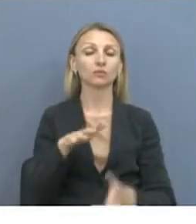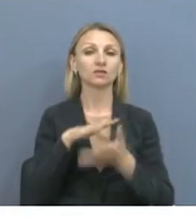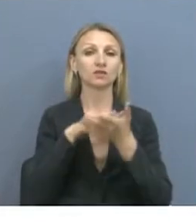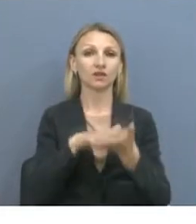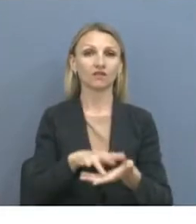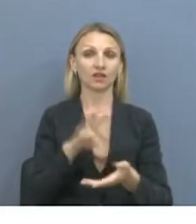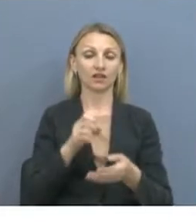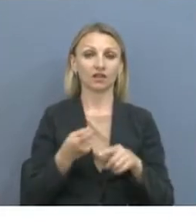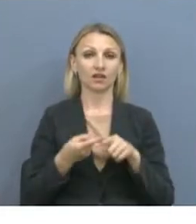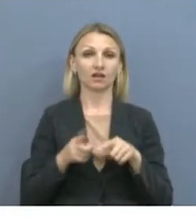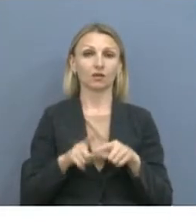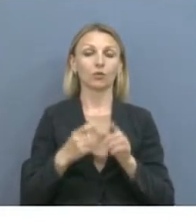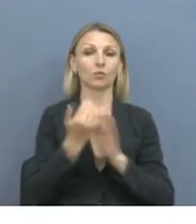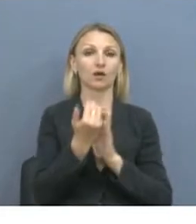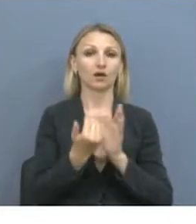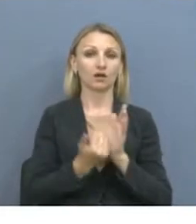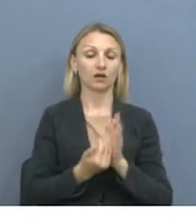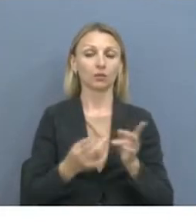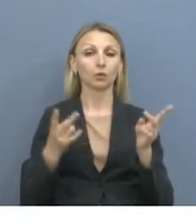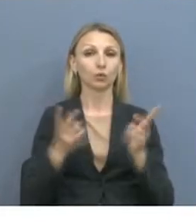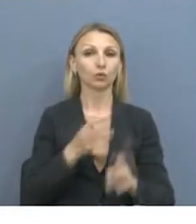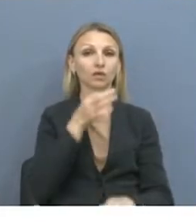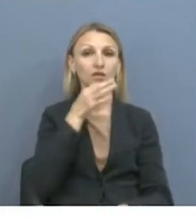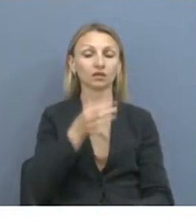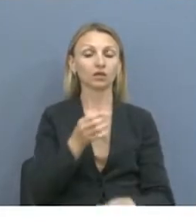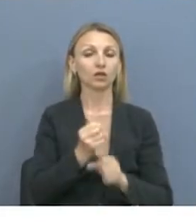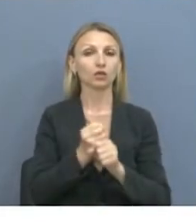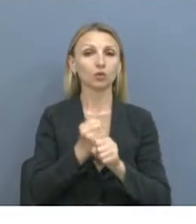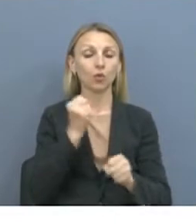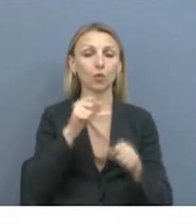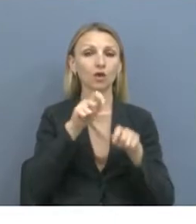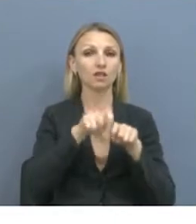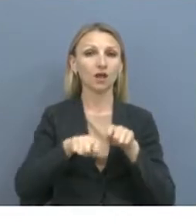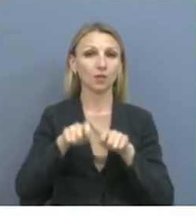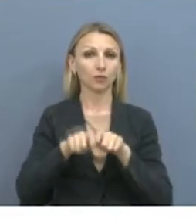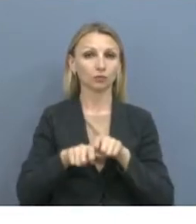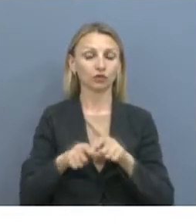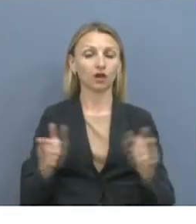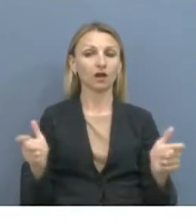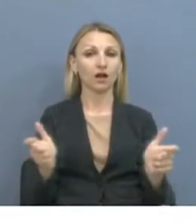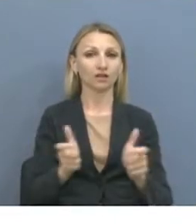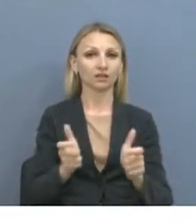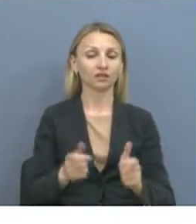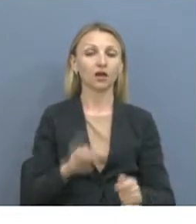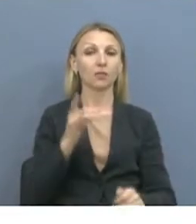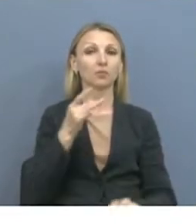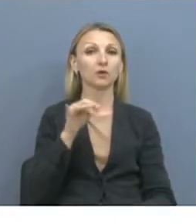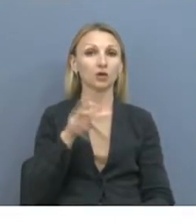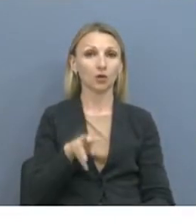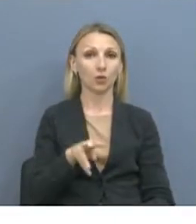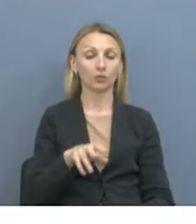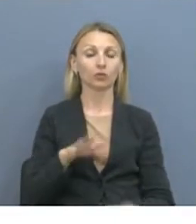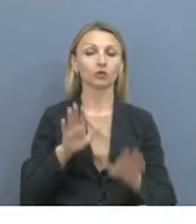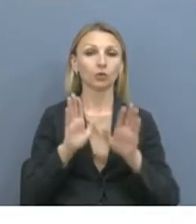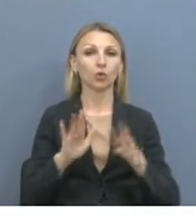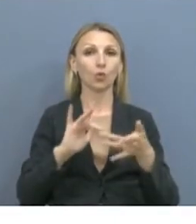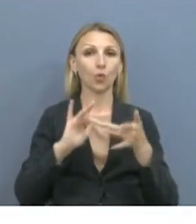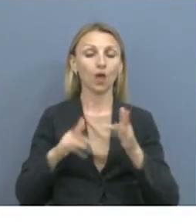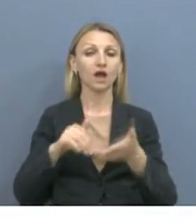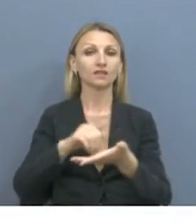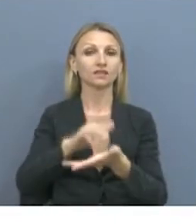на данную программу. При этом стоит отметить строгое соблюдение ограничительных мер. Прием идет строго по